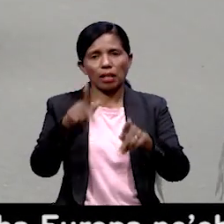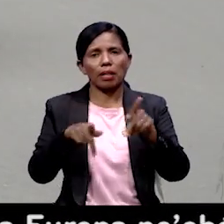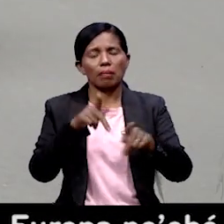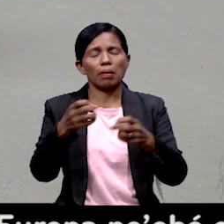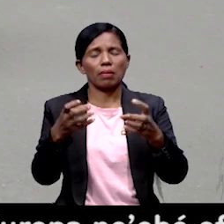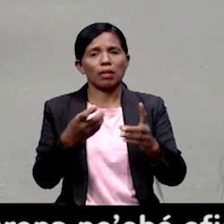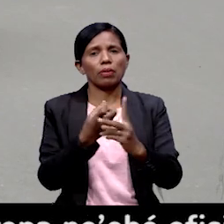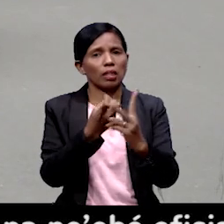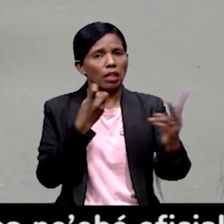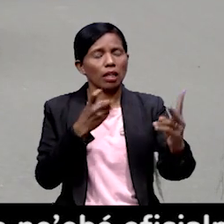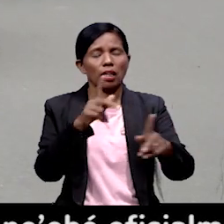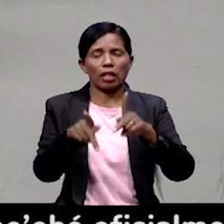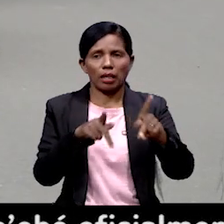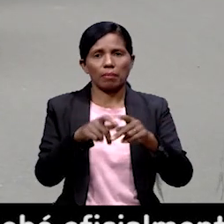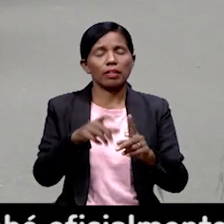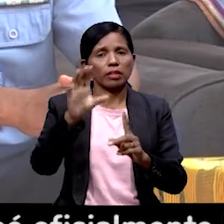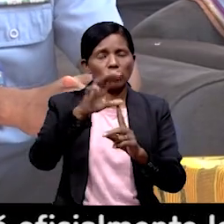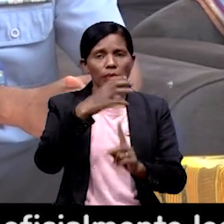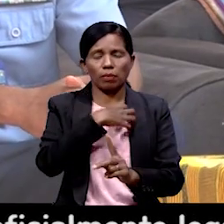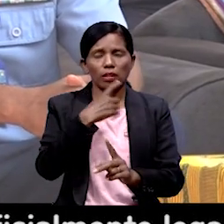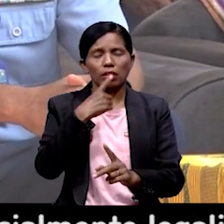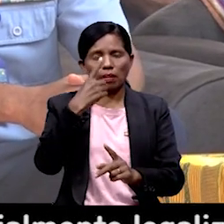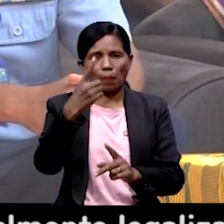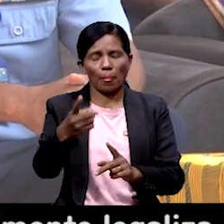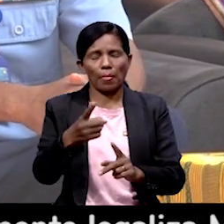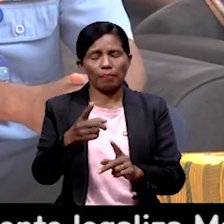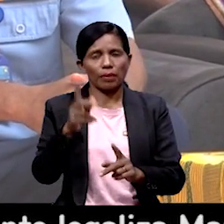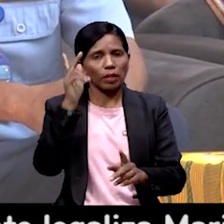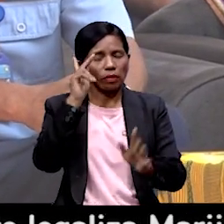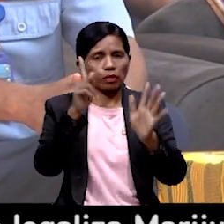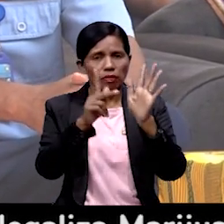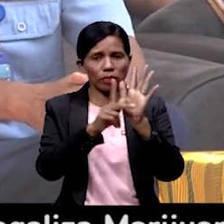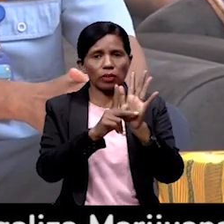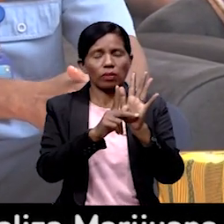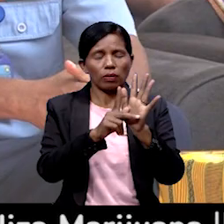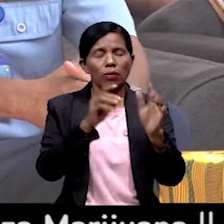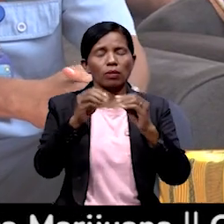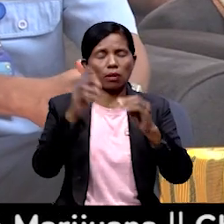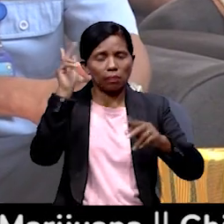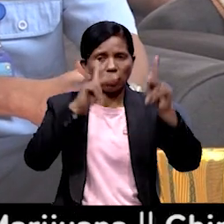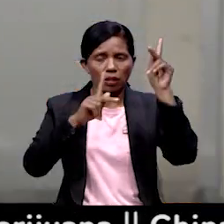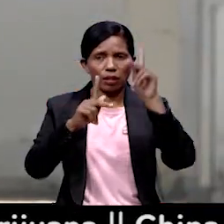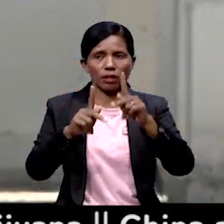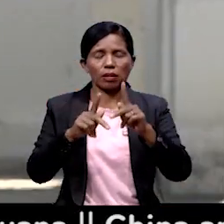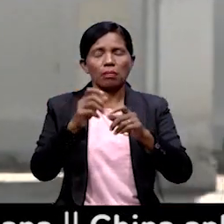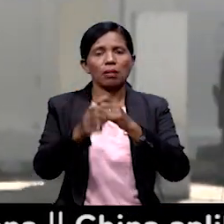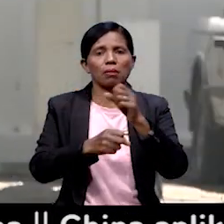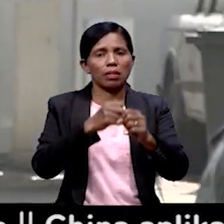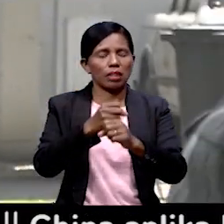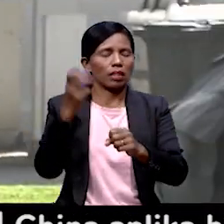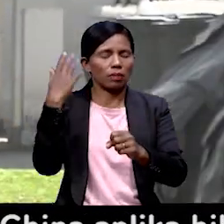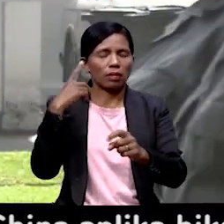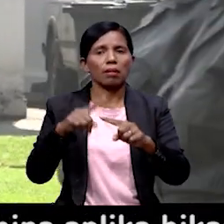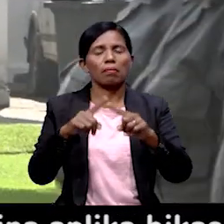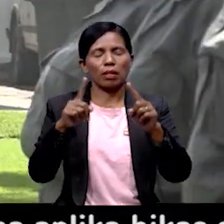Geral Penitele Komisario Faustino da Costa Hateten publikasaun fotografia kona ba kasu Hanamalune balung fotografia tinang kotuk nian. Maybe